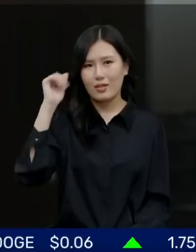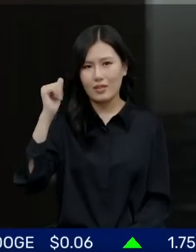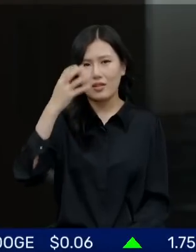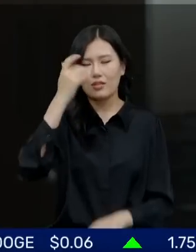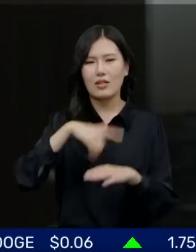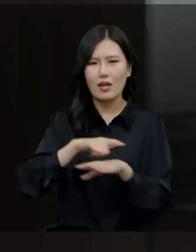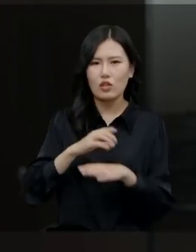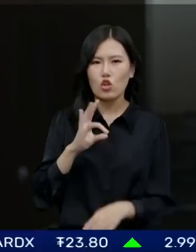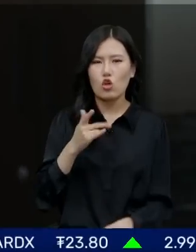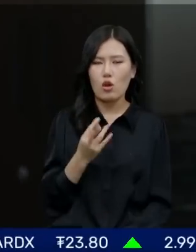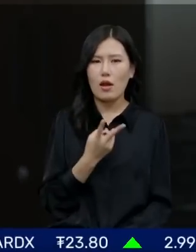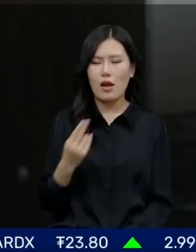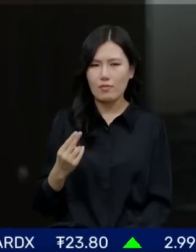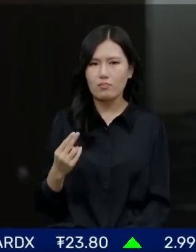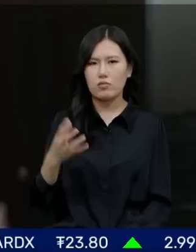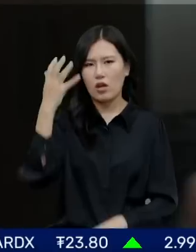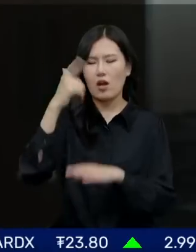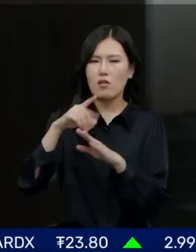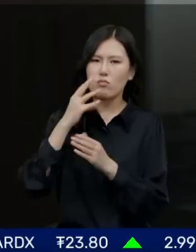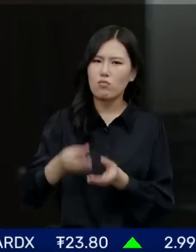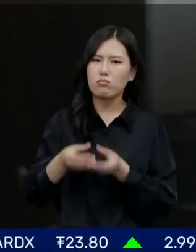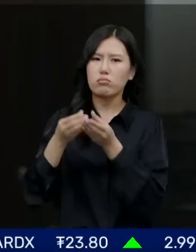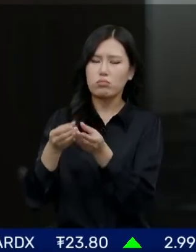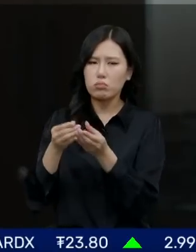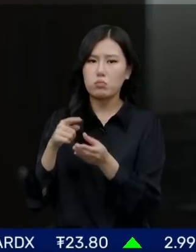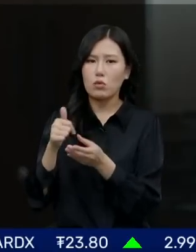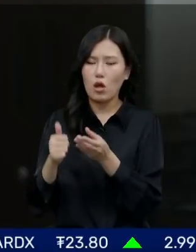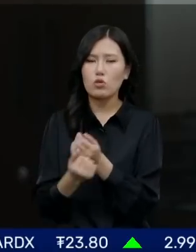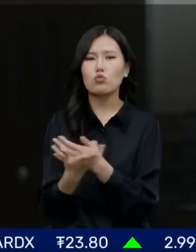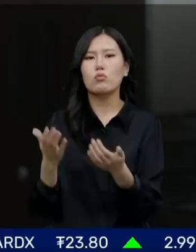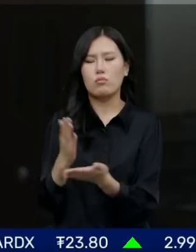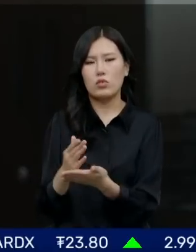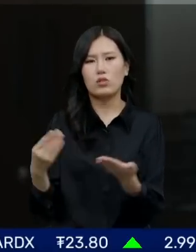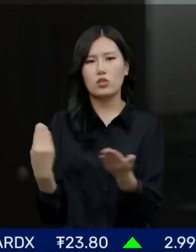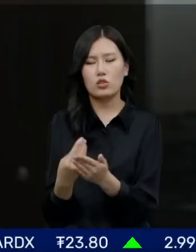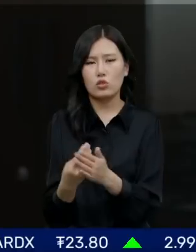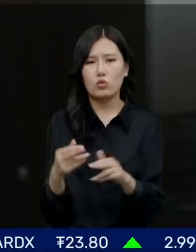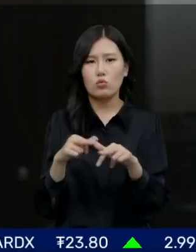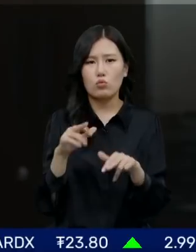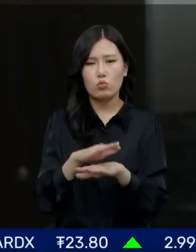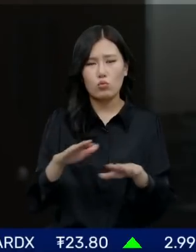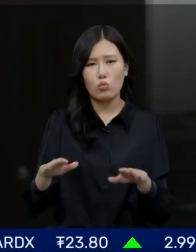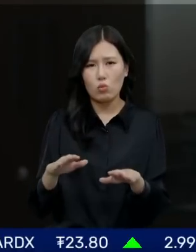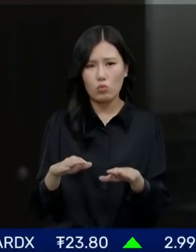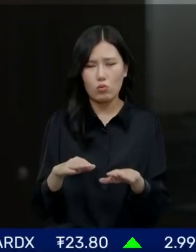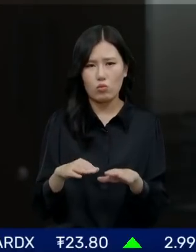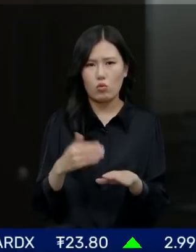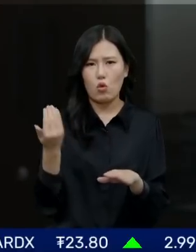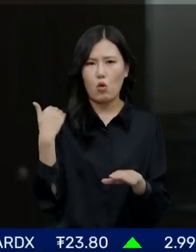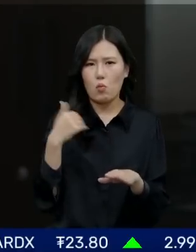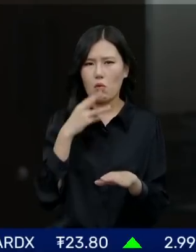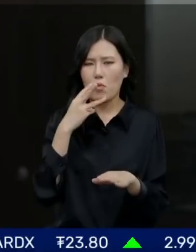танилцуулсан. Сайн дэвшил, сайн талууд маш их байна. Жишээ нь хөгжлийн бэрхшээлтэй хүүхдийн асуудал нэлээд сайн орж өгсөн